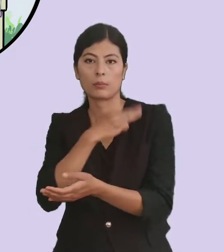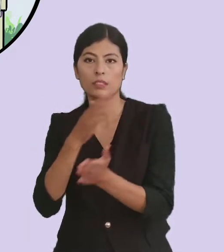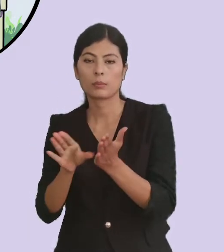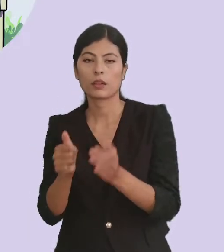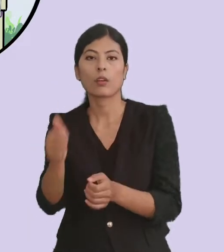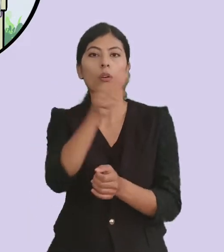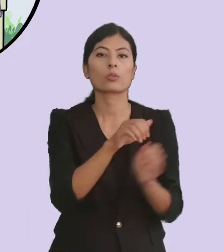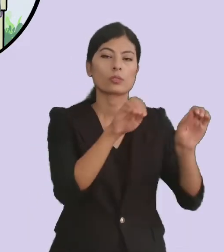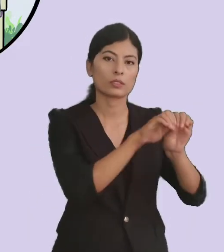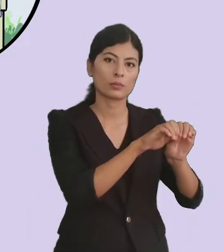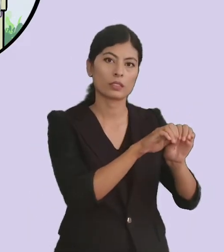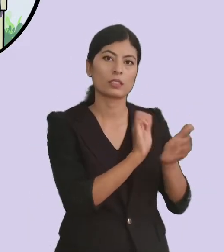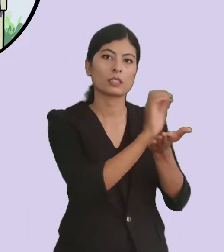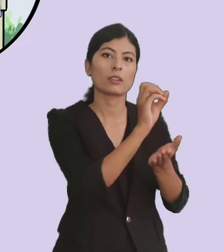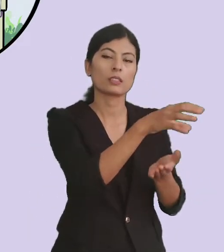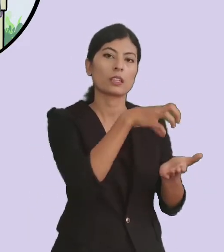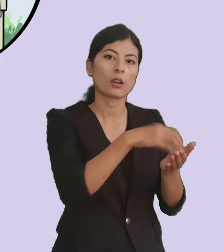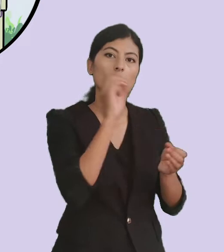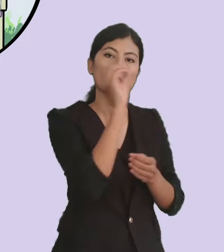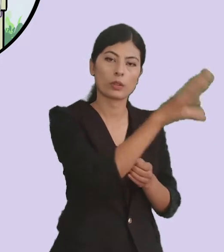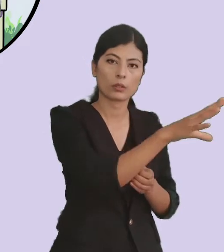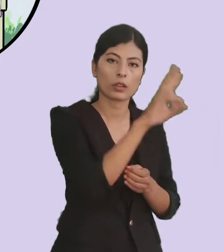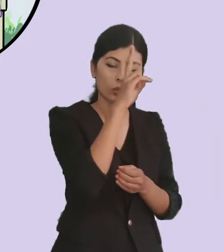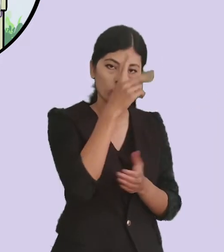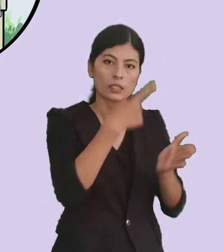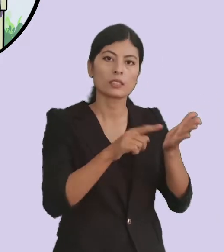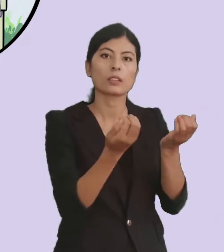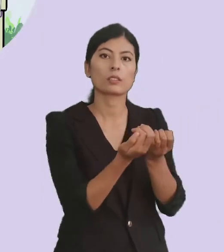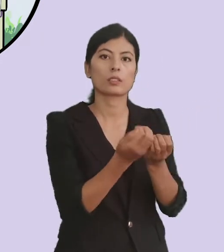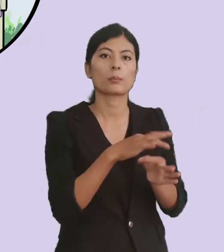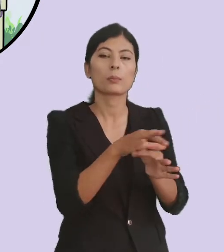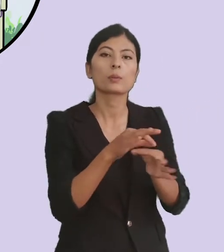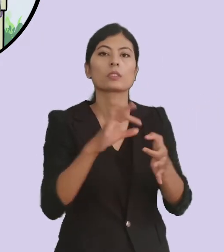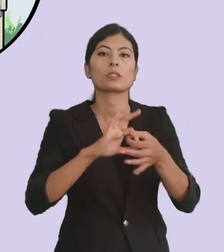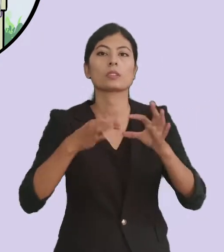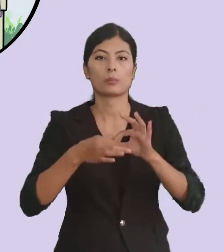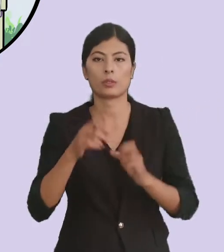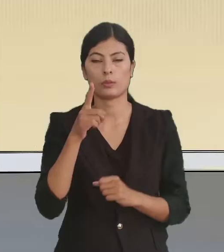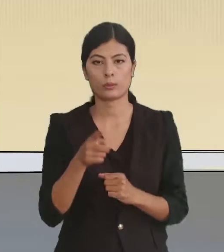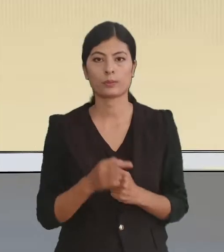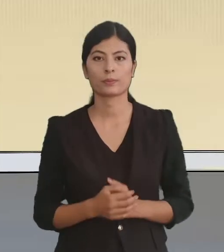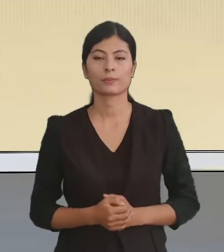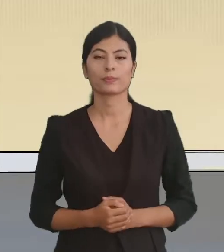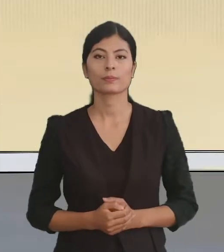सम्बन्धित सेवा प्रदायकहरूकन पठाउने वा सिफारिस गर्ने व्यवस्थित संयन्त्र हो।